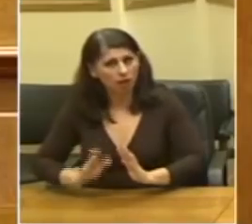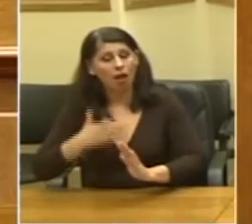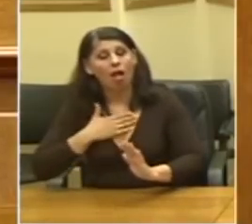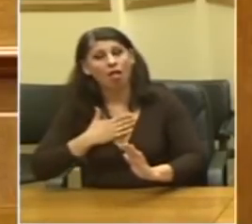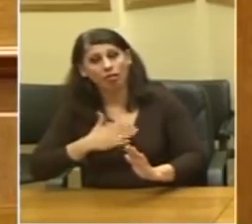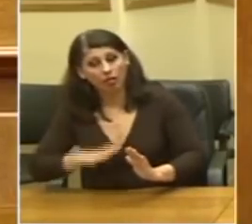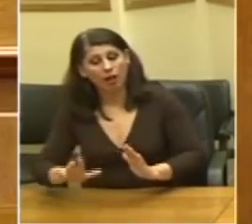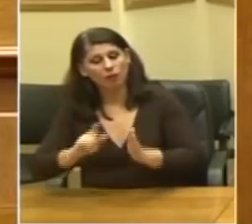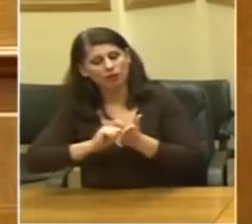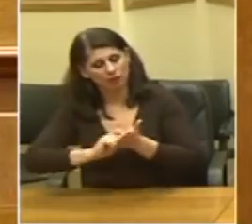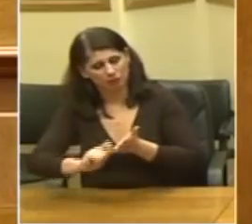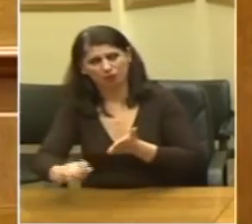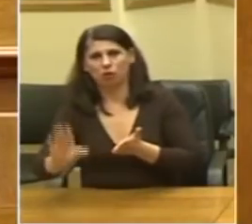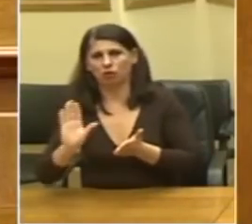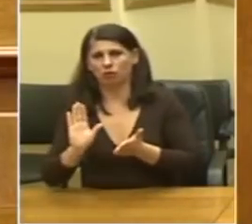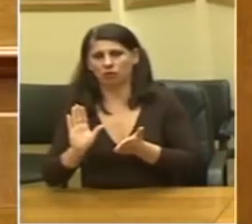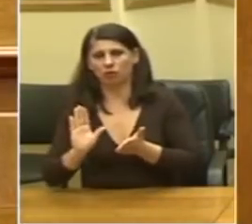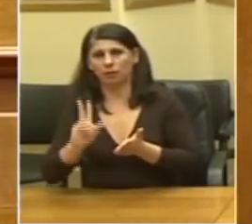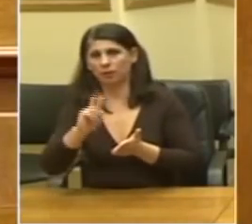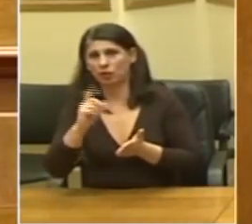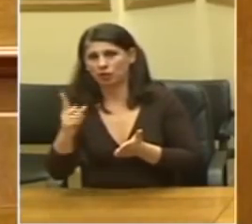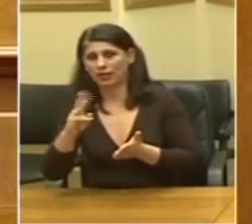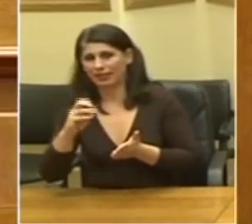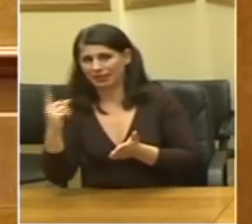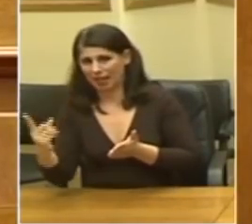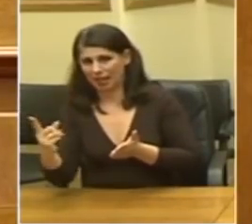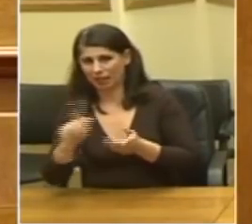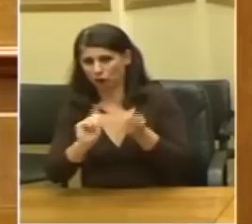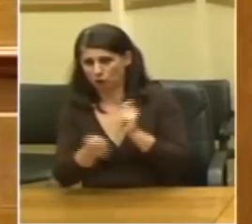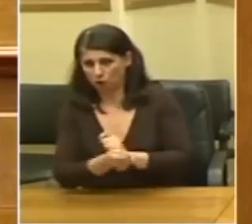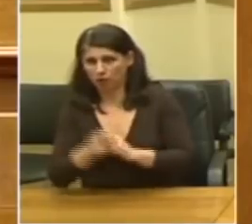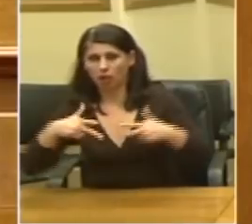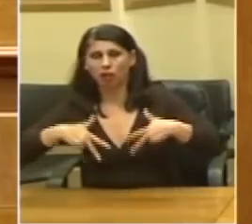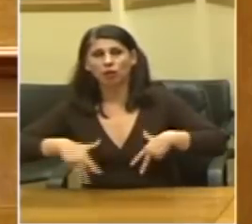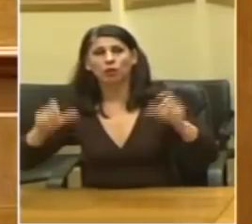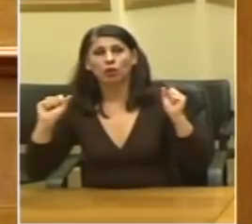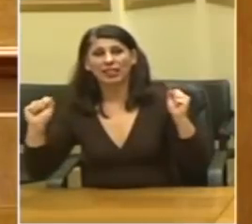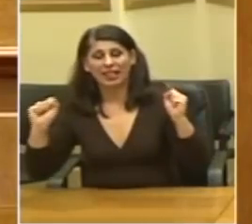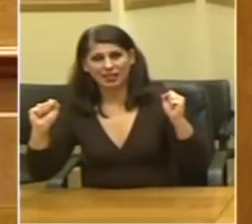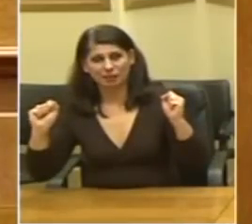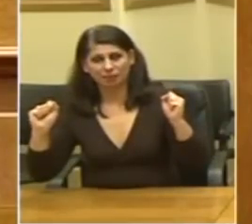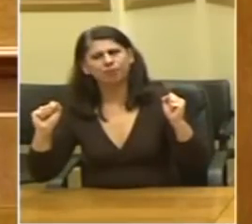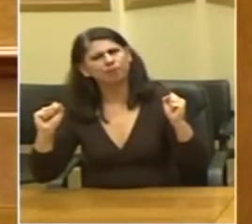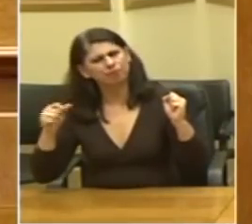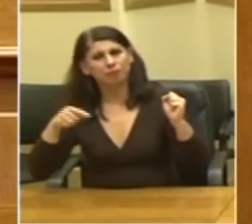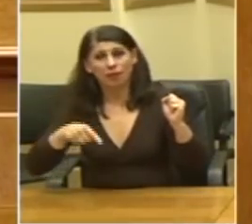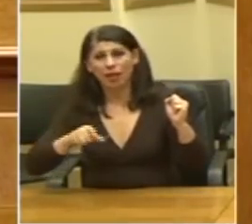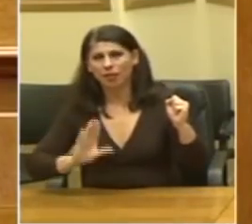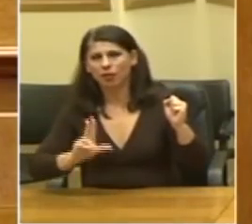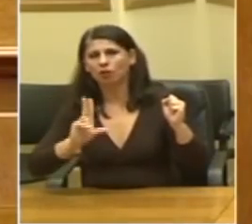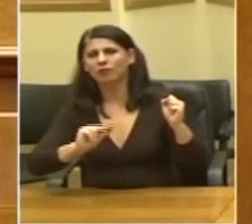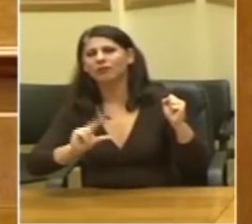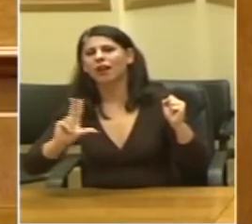την σημειώσουμε. Για την 2131 τώρα του Υπουργείου Υγείας, και εδώ τα